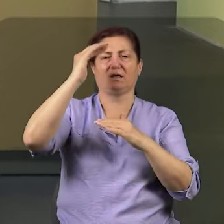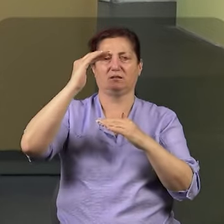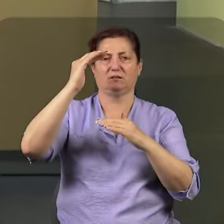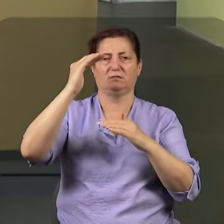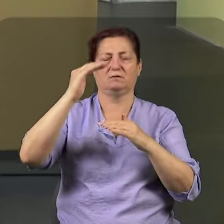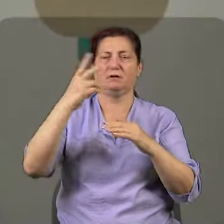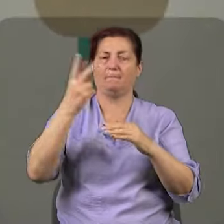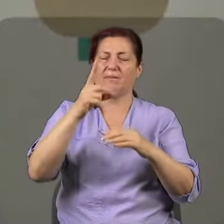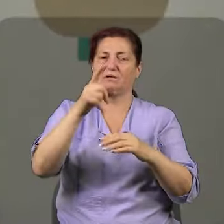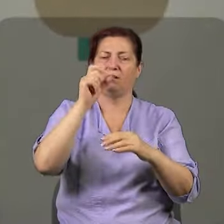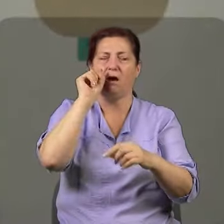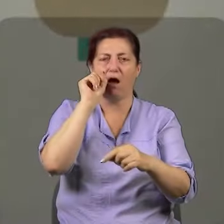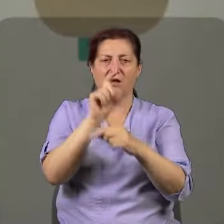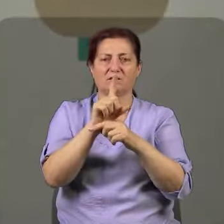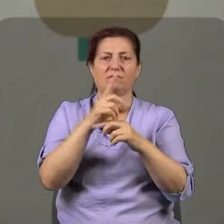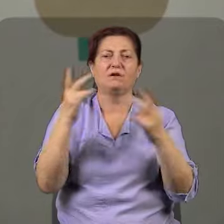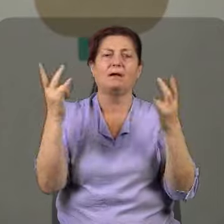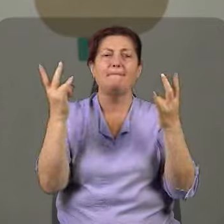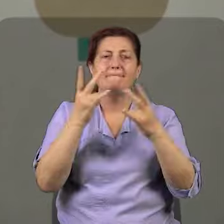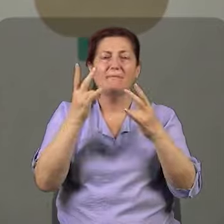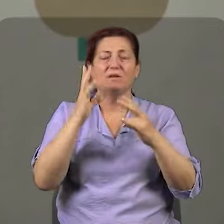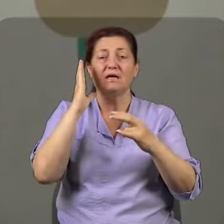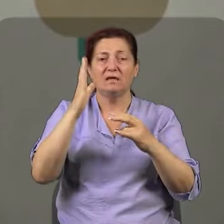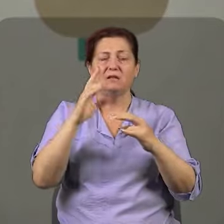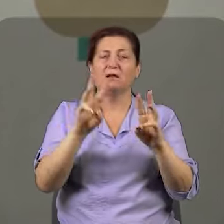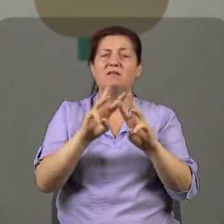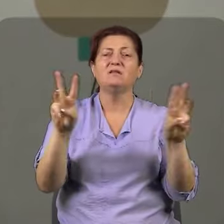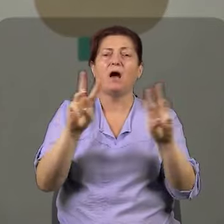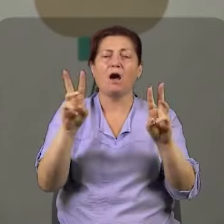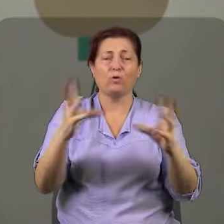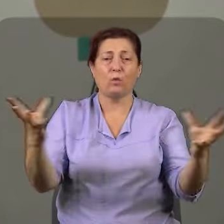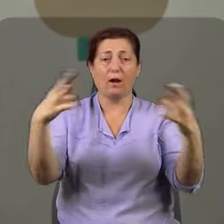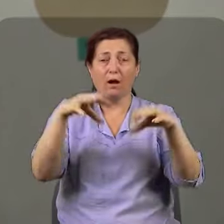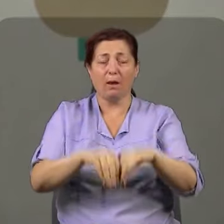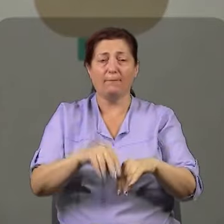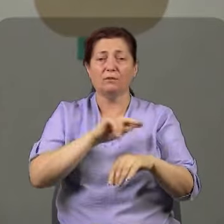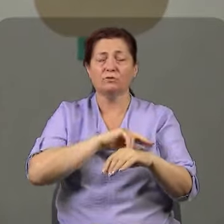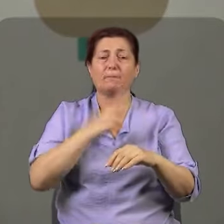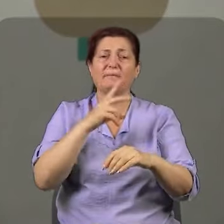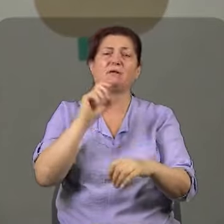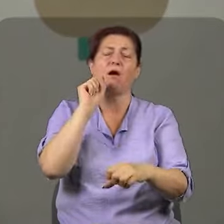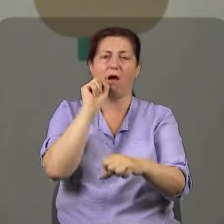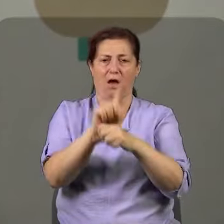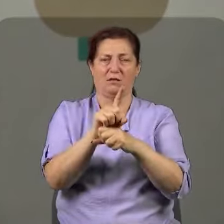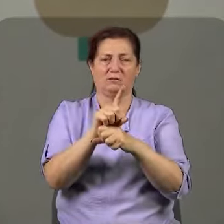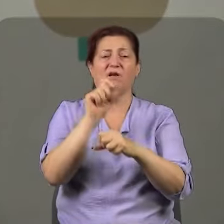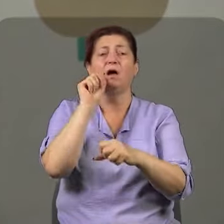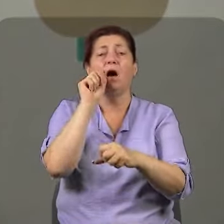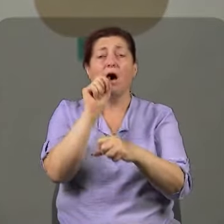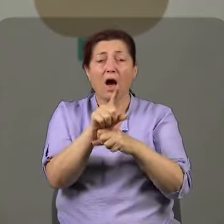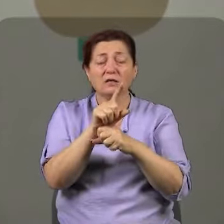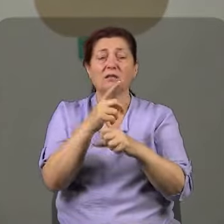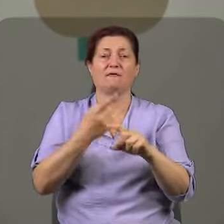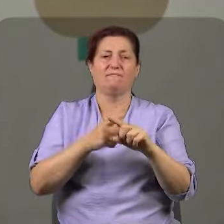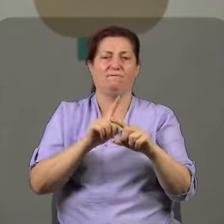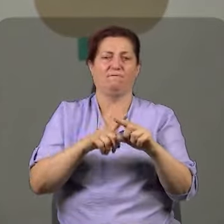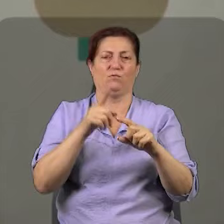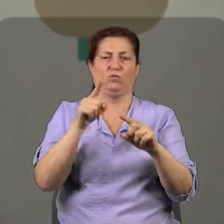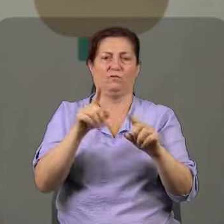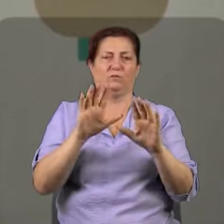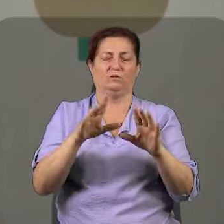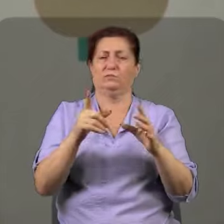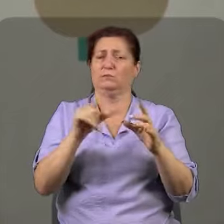պետքա հանձնարարվի, եթե դա պետքա տեղի ունենան մի քանի նախարարությունների համատեղ աշխատանքով, դա պետքա հանձնարարվի կոնկրետ խնդիր դրվի, որ իրանք անեն, որտեվ ինստինքյան իրանք դա